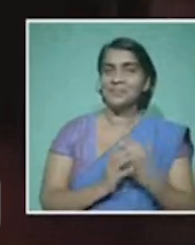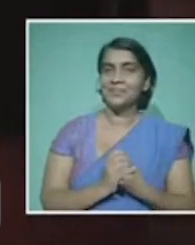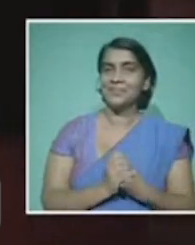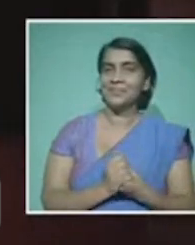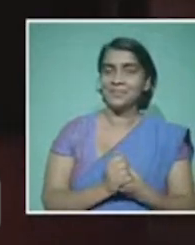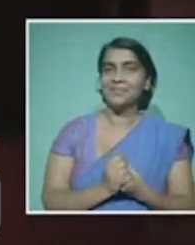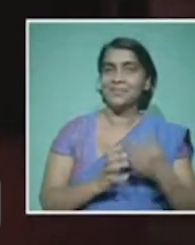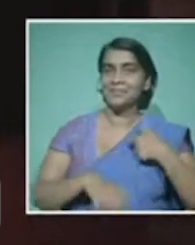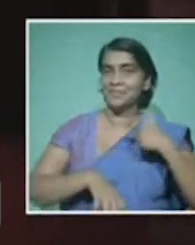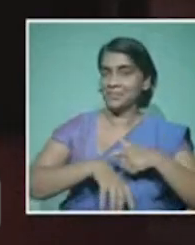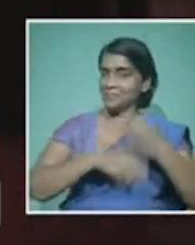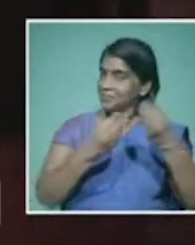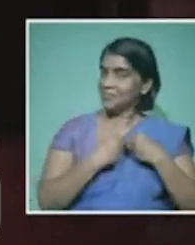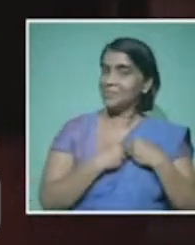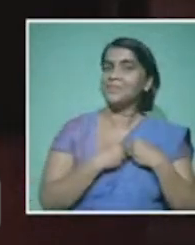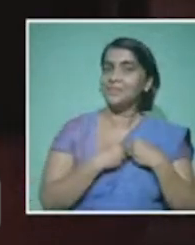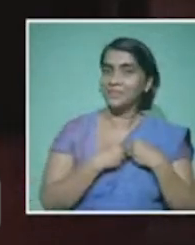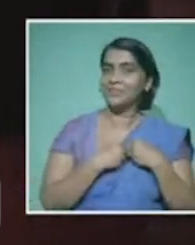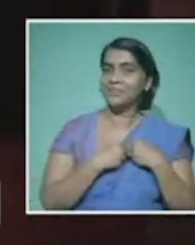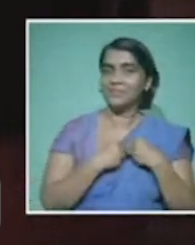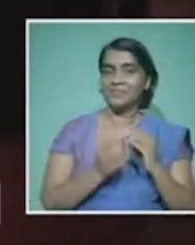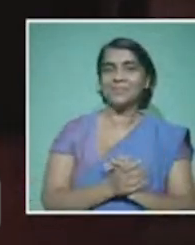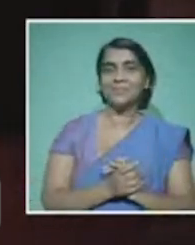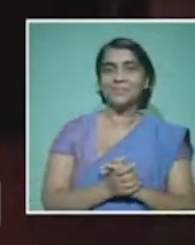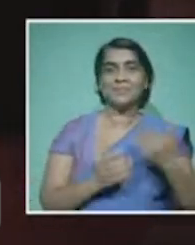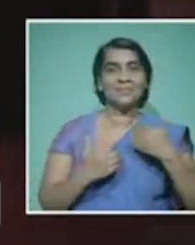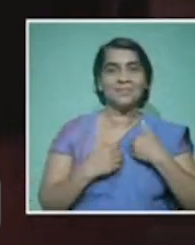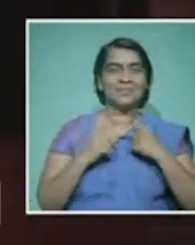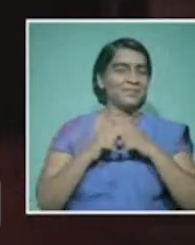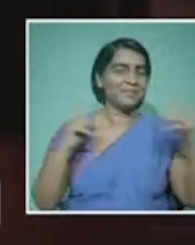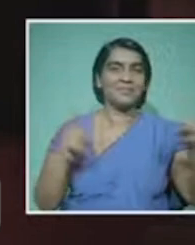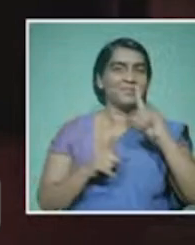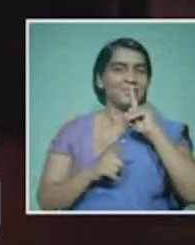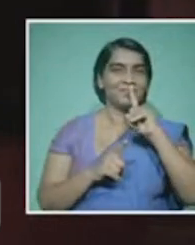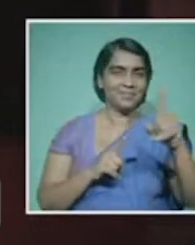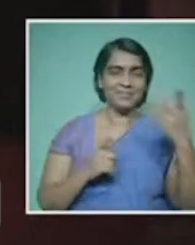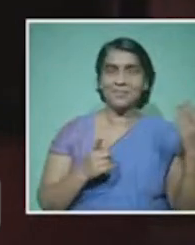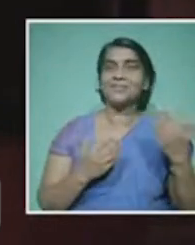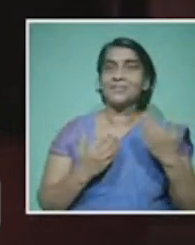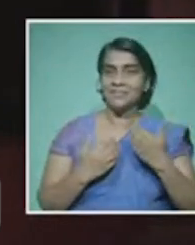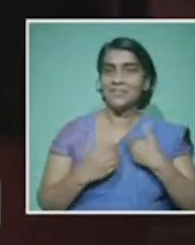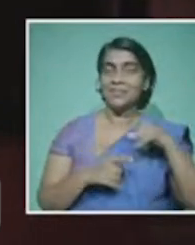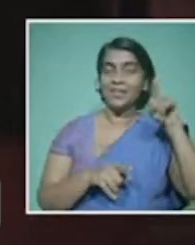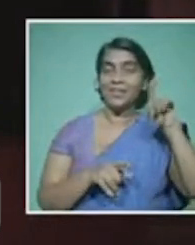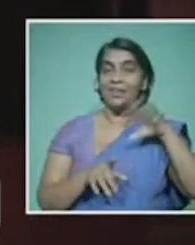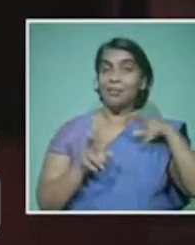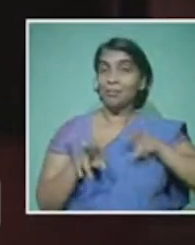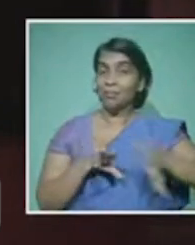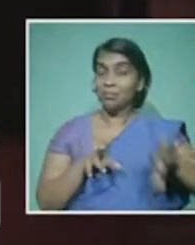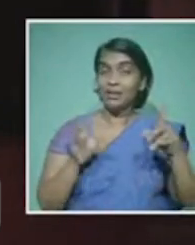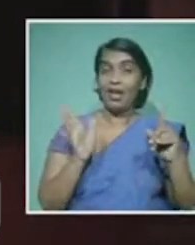මට අවස්ථාව ලබා දෙන්න මම මෙහෙට වඩා කියන්න යන්නේ නැහැ මොකද අපි ගරි බවුසර් වල හැප්පෙන්නේ නැහැ අපි